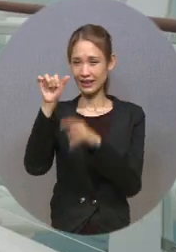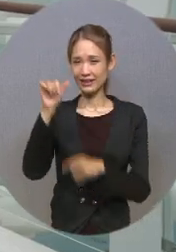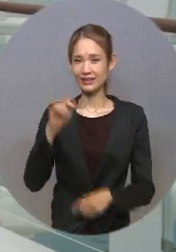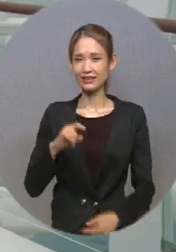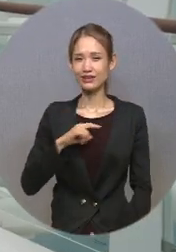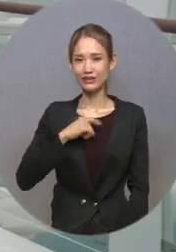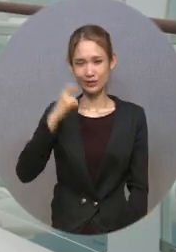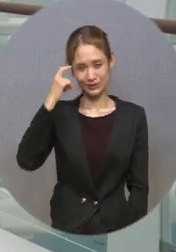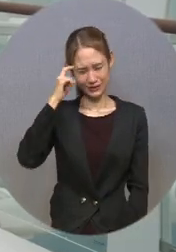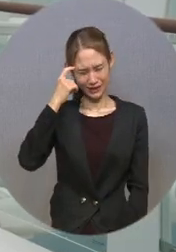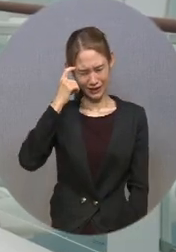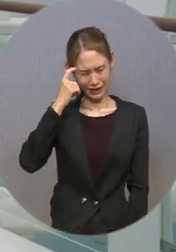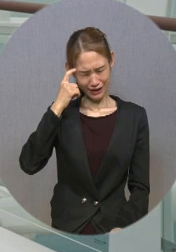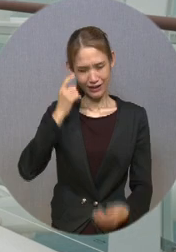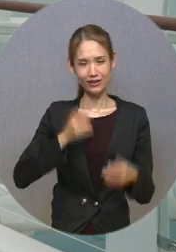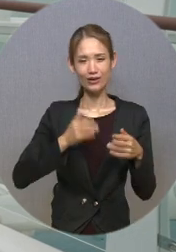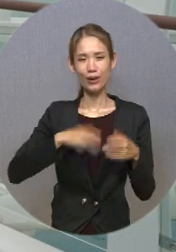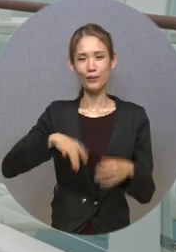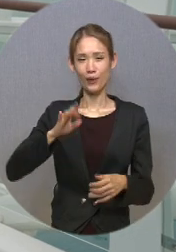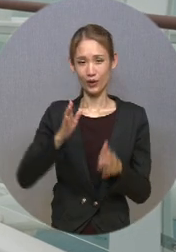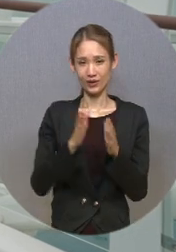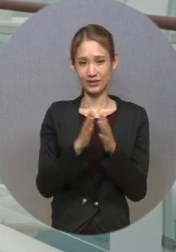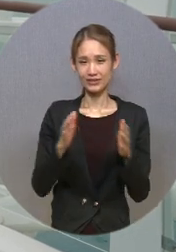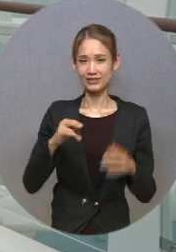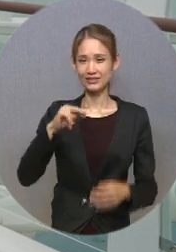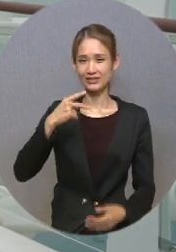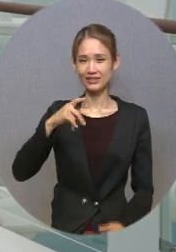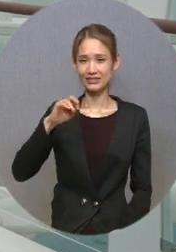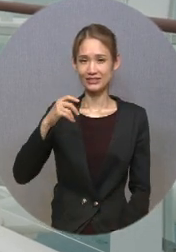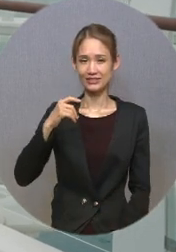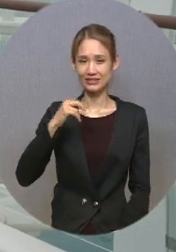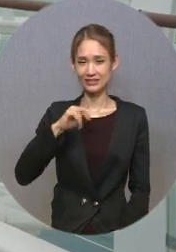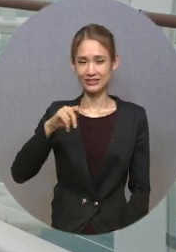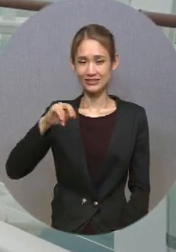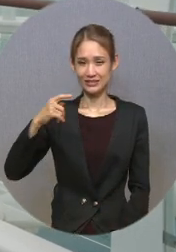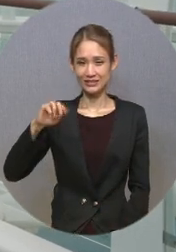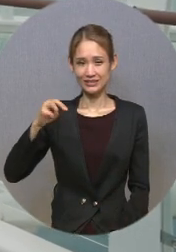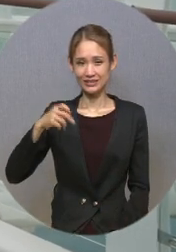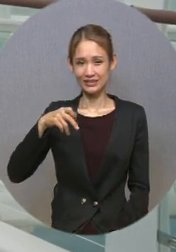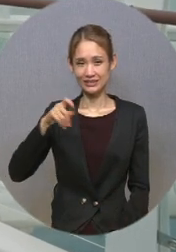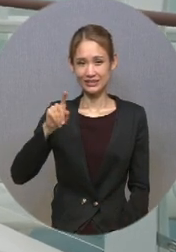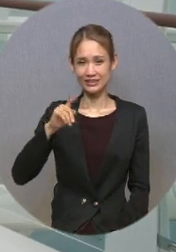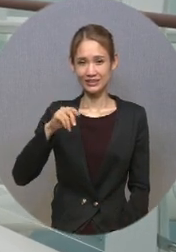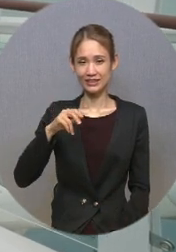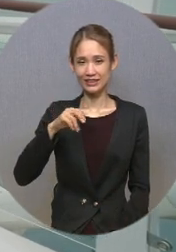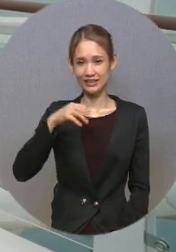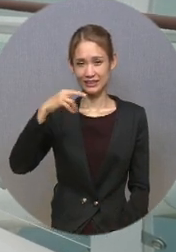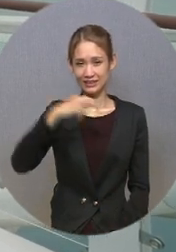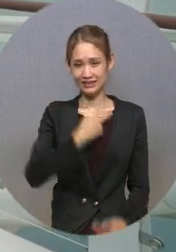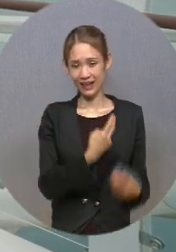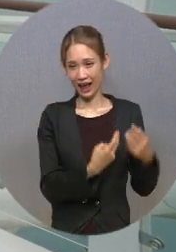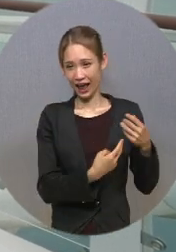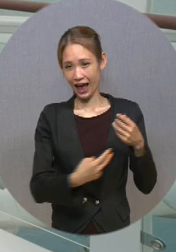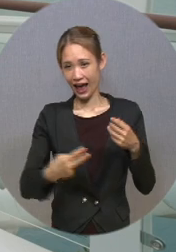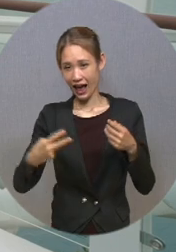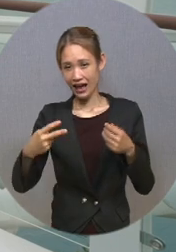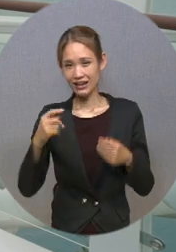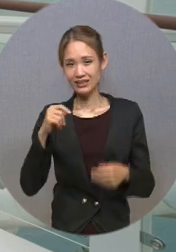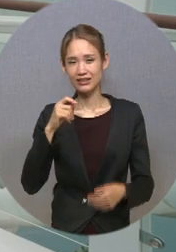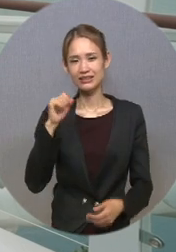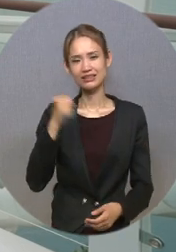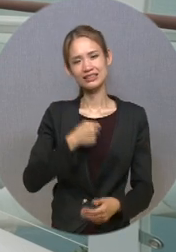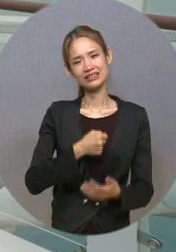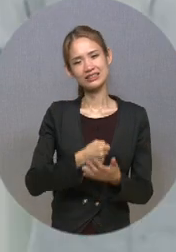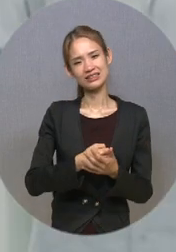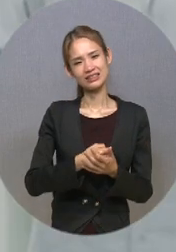저 생각할 시간을 좀 주시면 안 돼요? 그럼 먼저 하시죠. 자, 스. 트루루루루루. 카. 칼을 타고 내려온다. 이. 이런. 워.